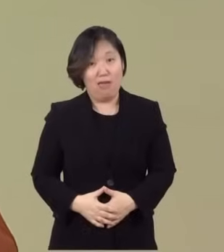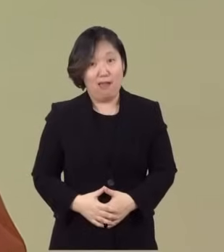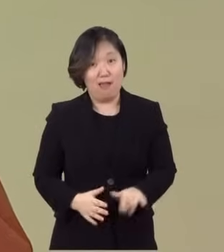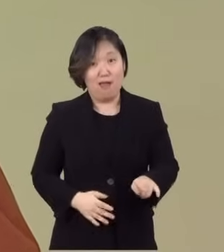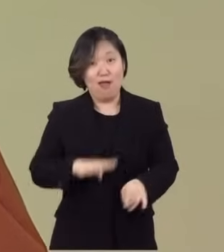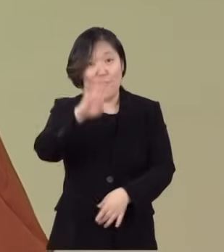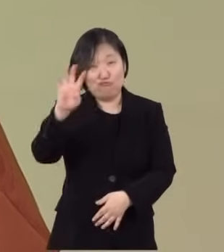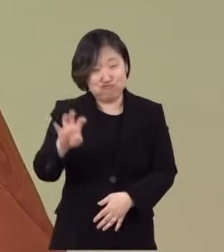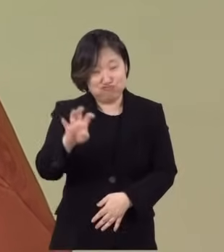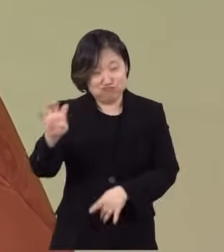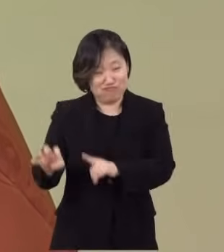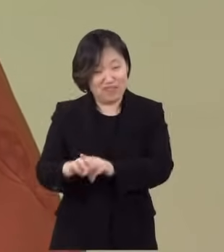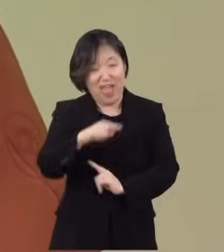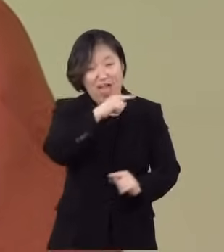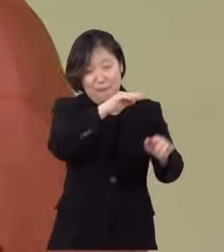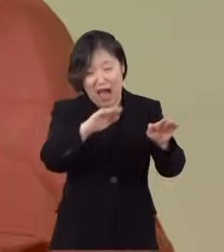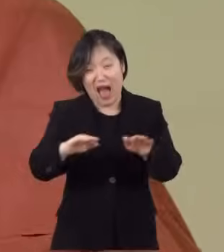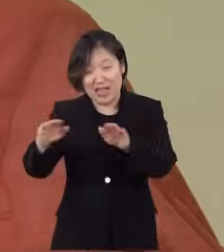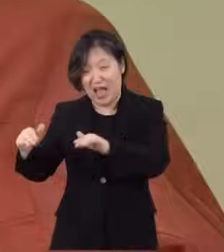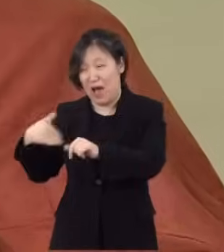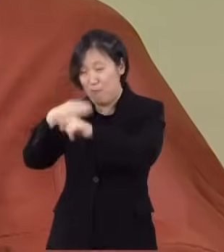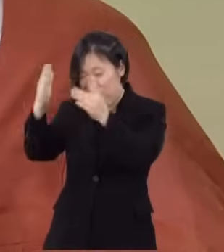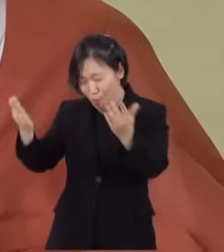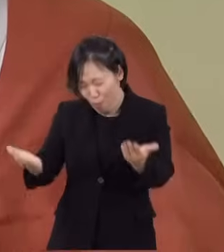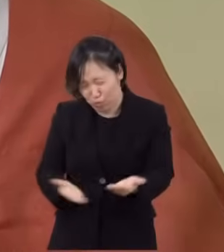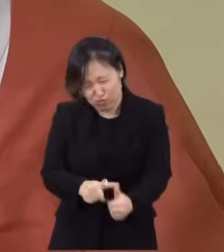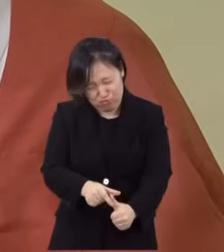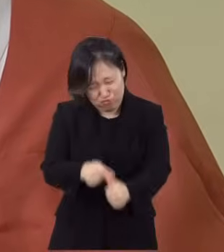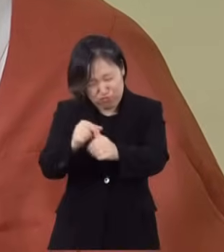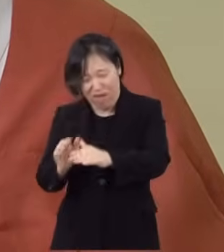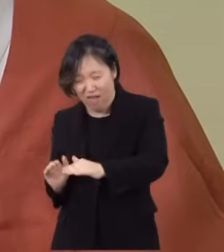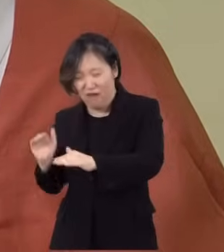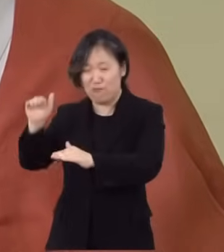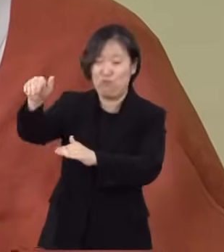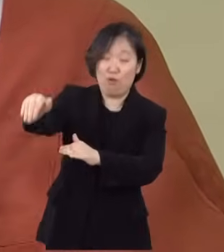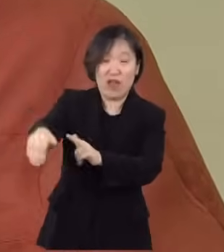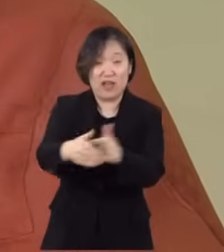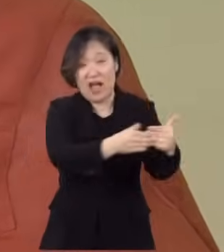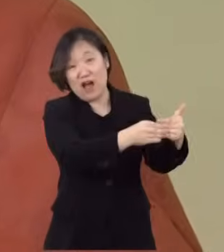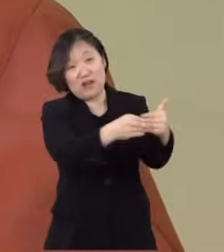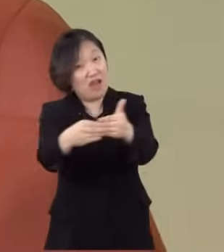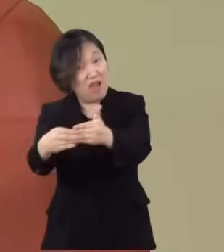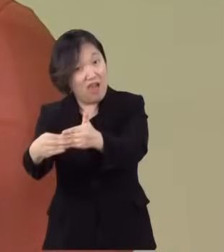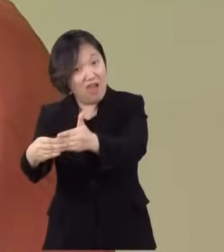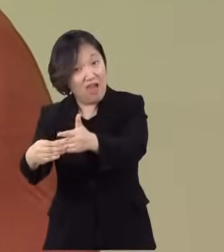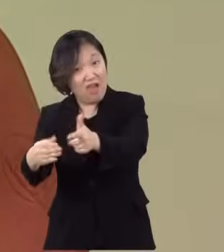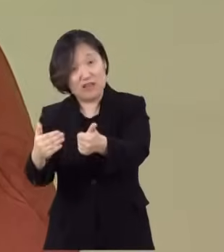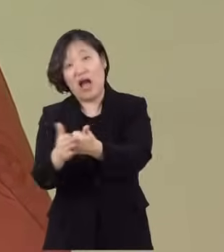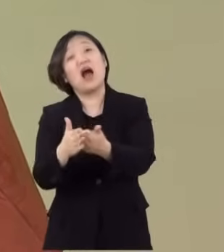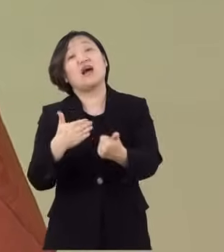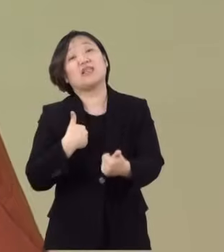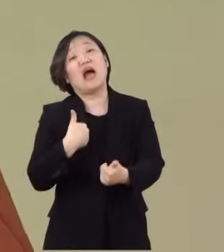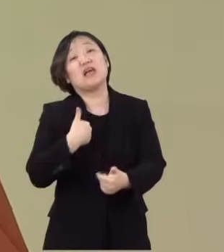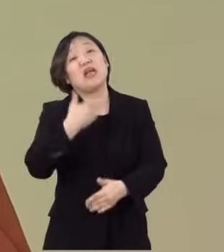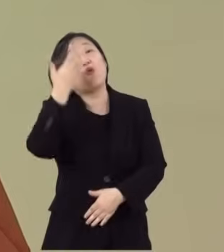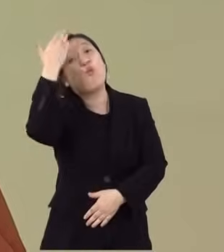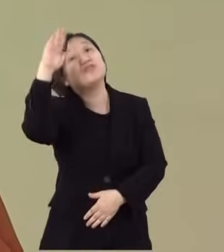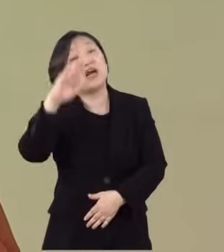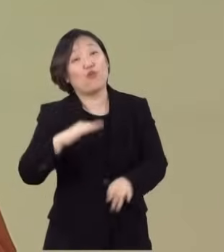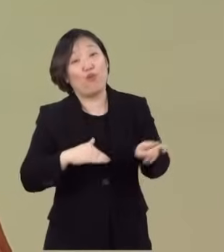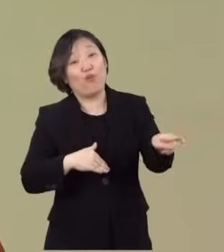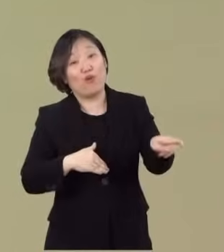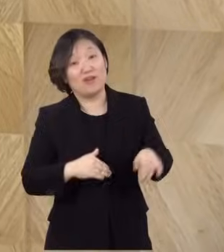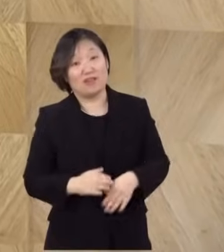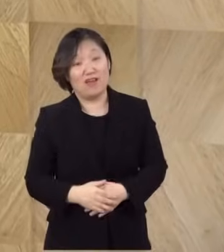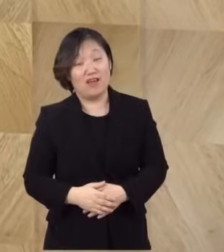생사윤회 바다에서 모두다 내주어도 나는 결코 가를 바란 적이